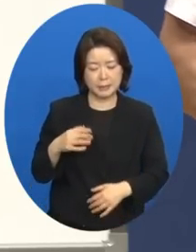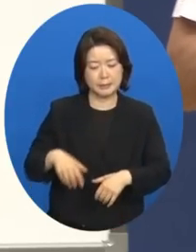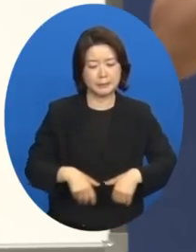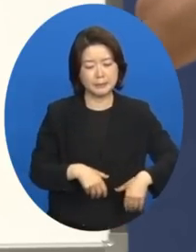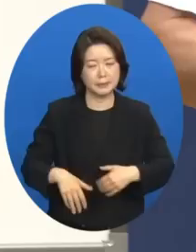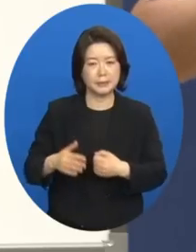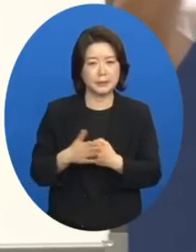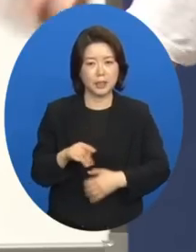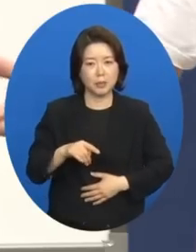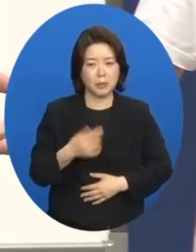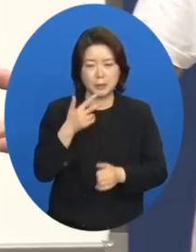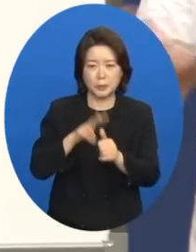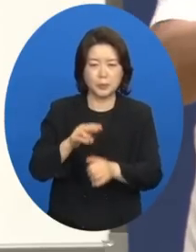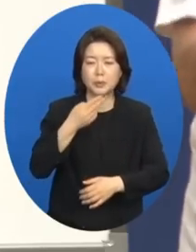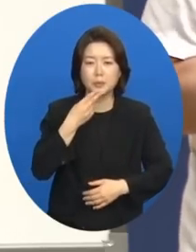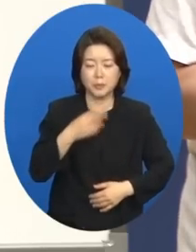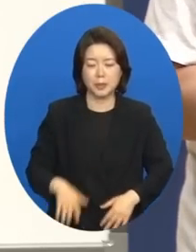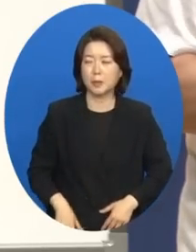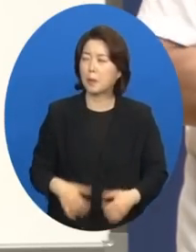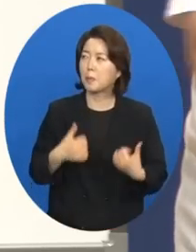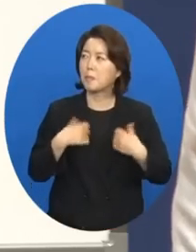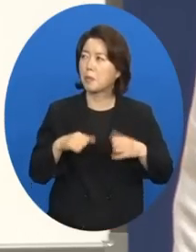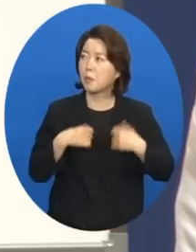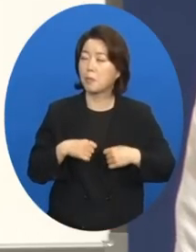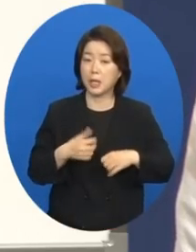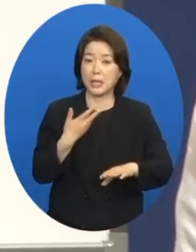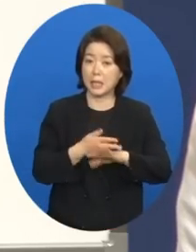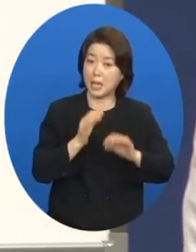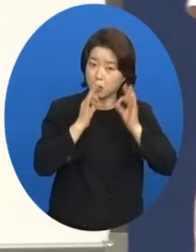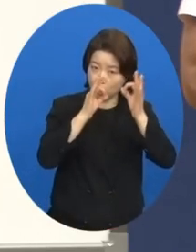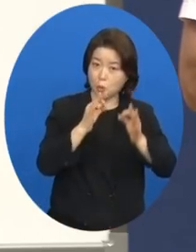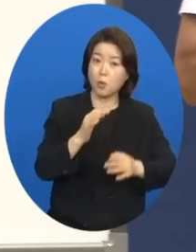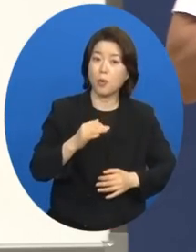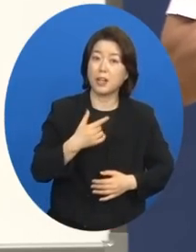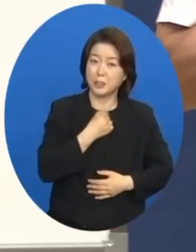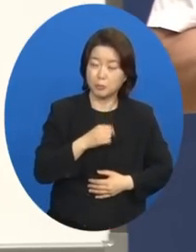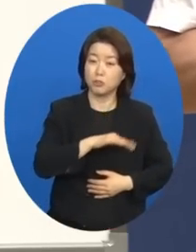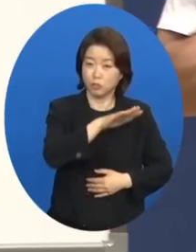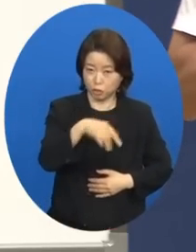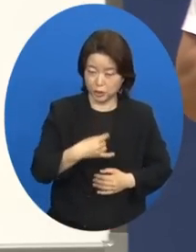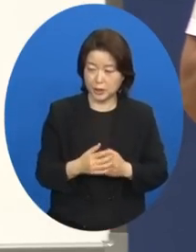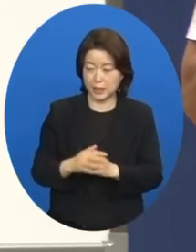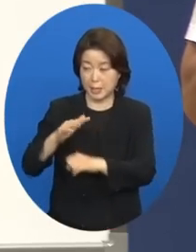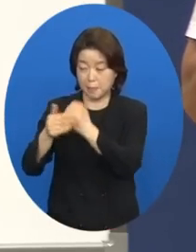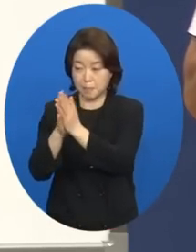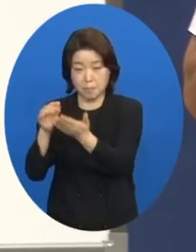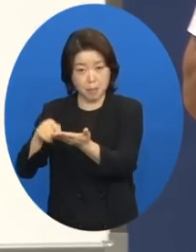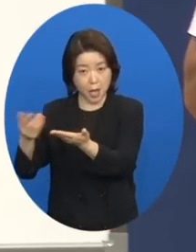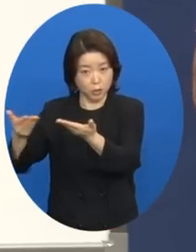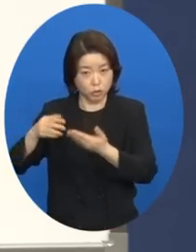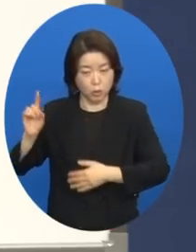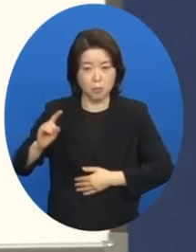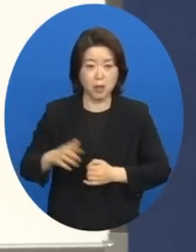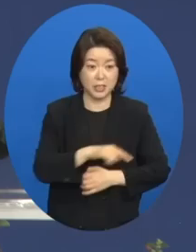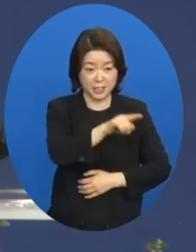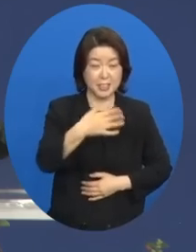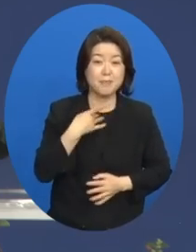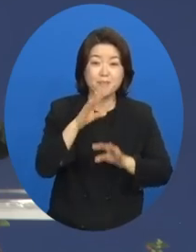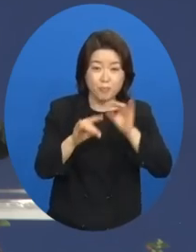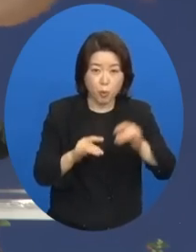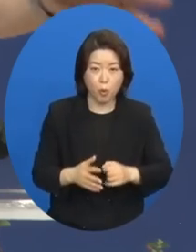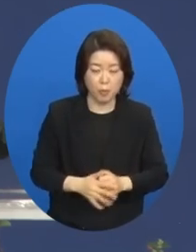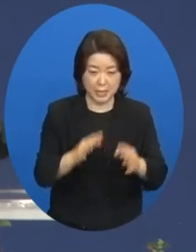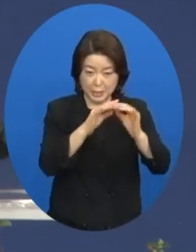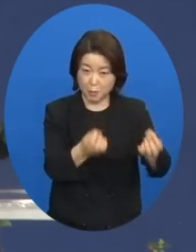주저앉고 자꾸만 딴 노력을 하려고 하는 우리에게 오늘 본문이 뭐라고 말한 거니? 너희 목마르지? 초막절 다 지키고 율법 다